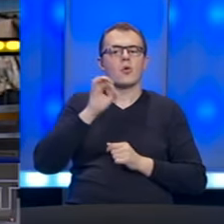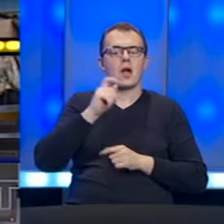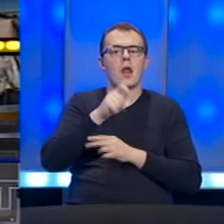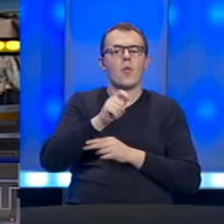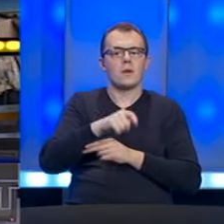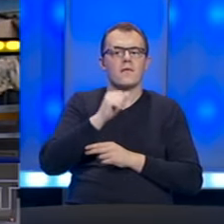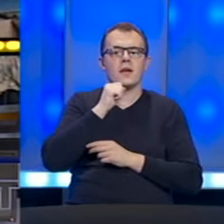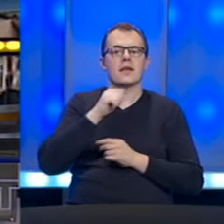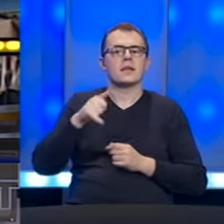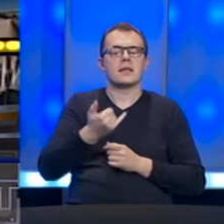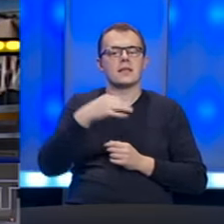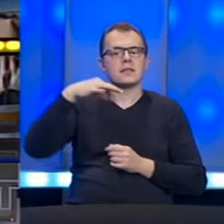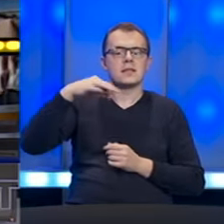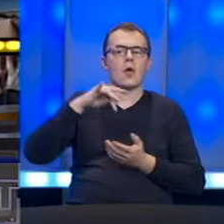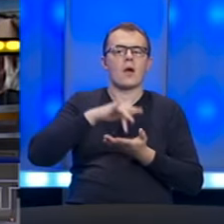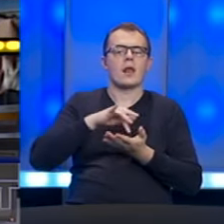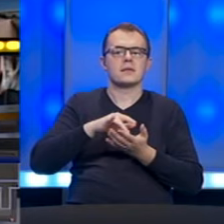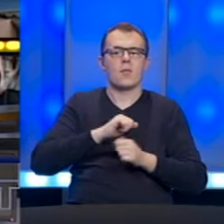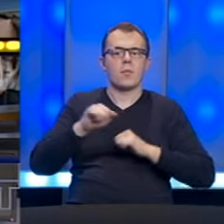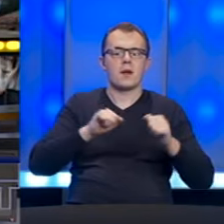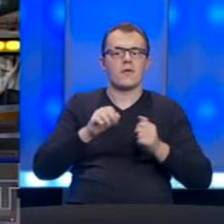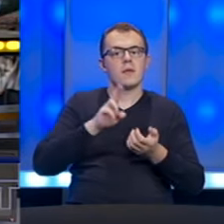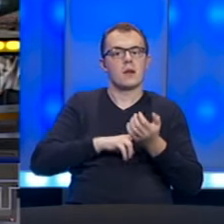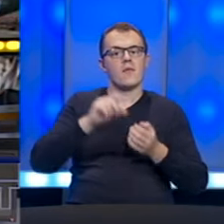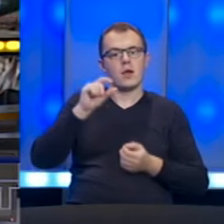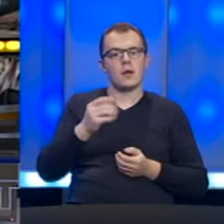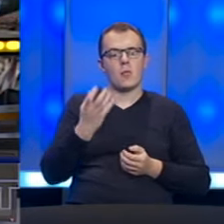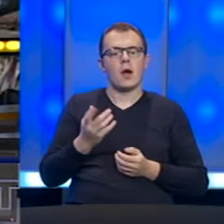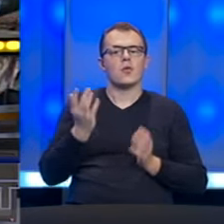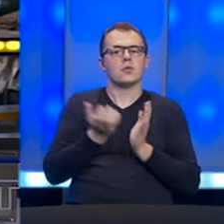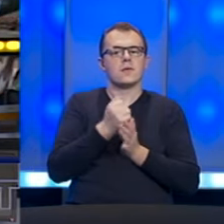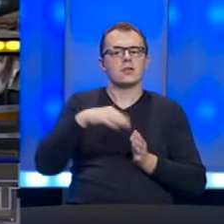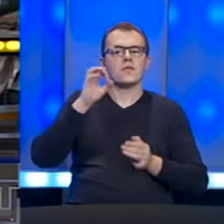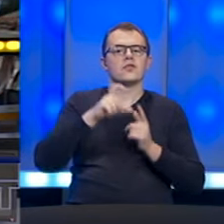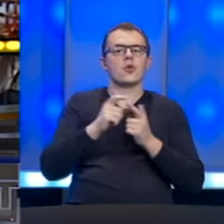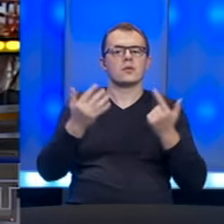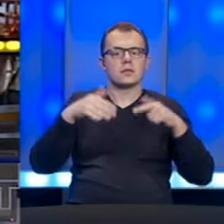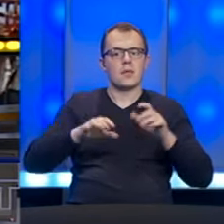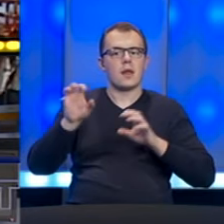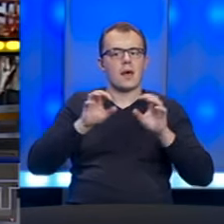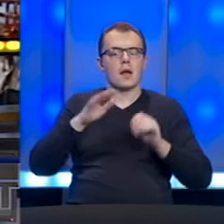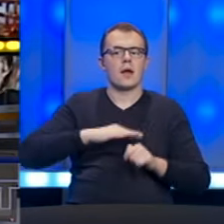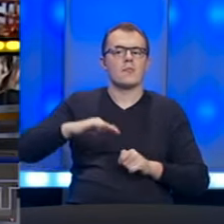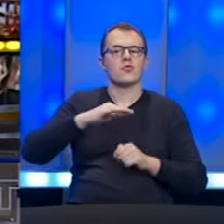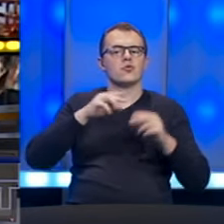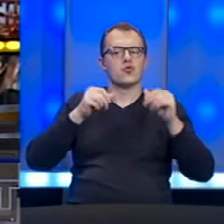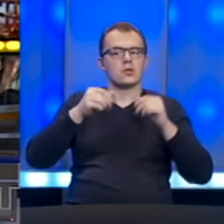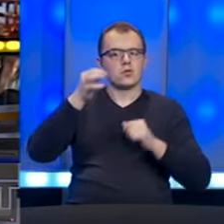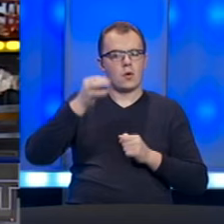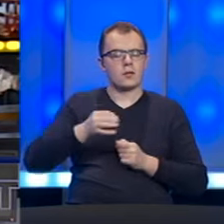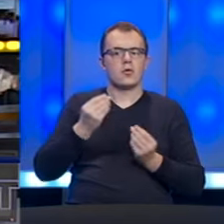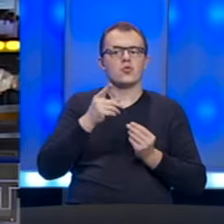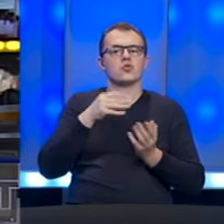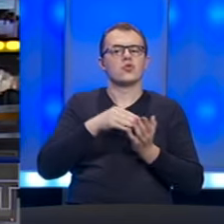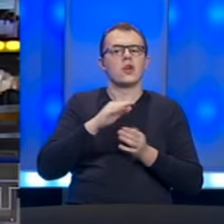uprave, organa i jedinica lokalne samouprave. Pravo na minimalnu platu ostvarit će više od 7.000 radnika na području Tuzlanskog kantona, što